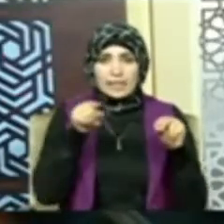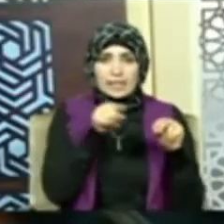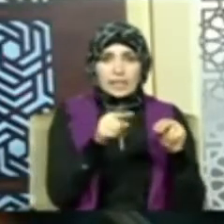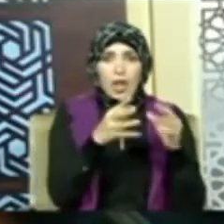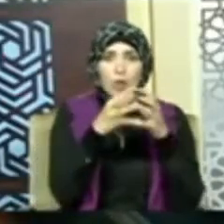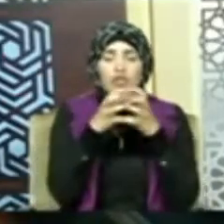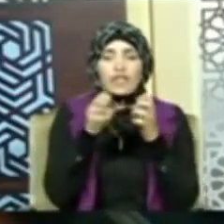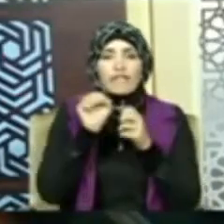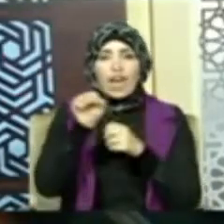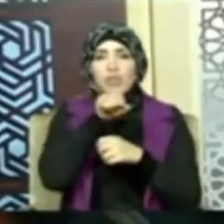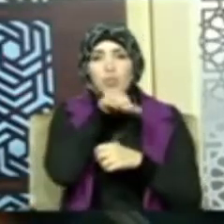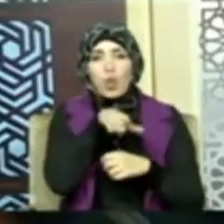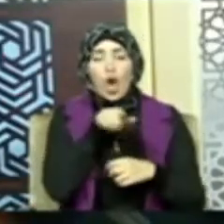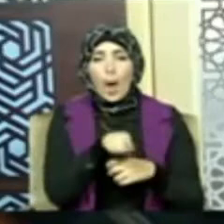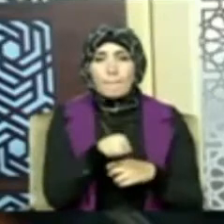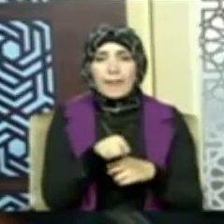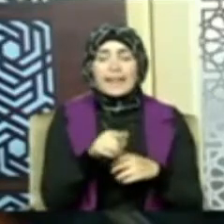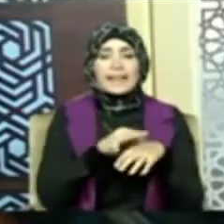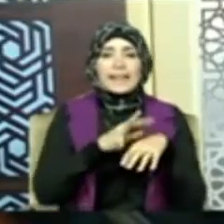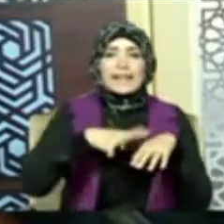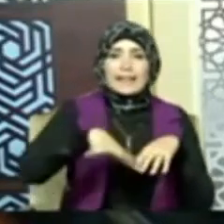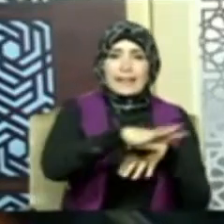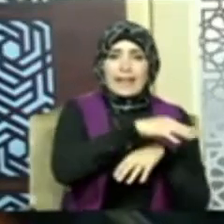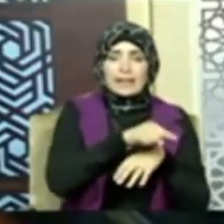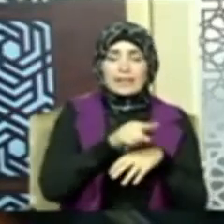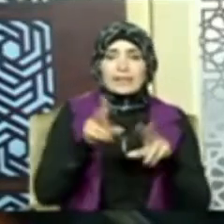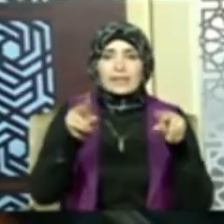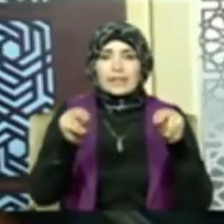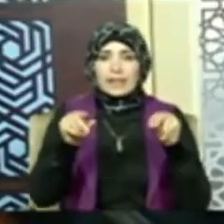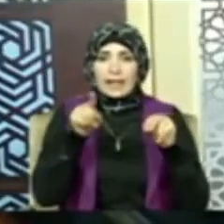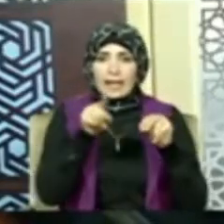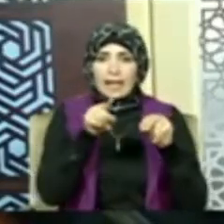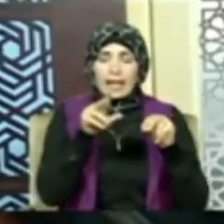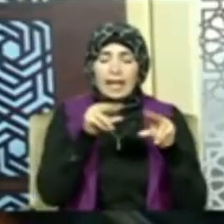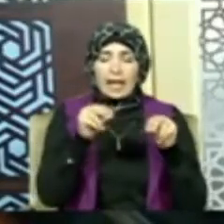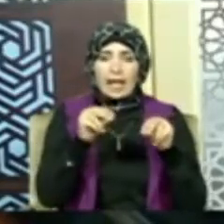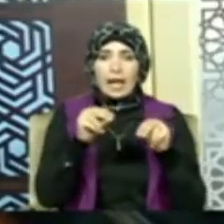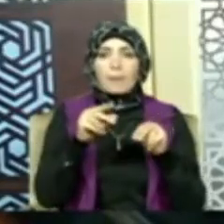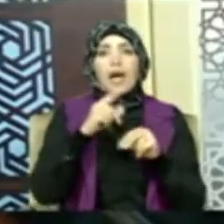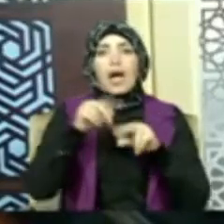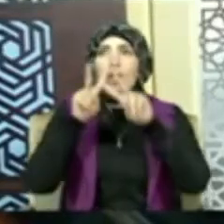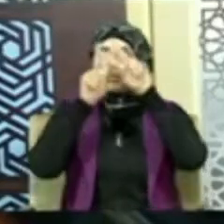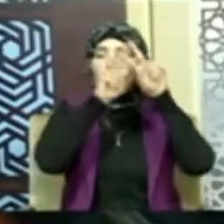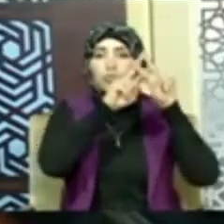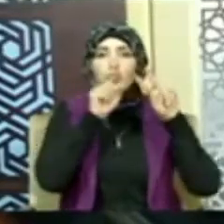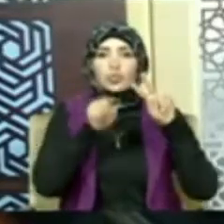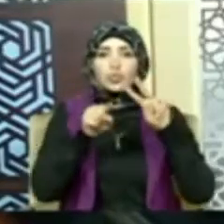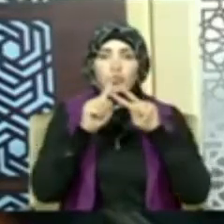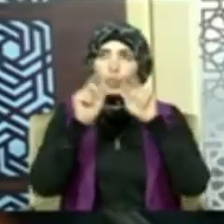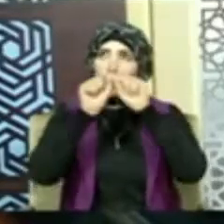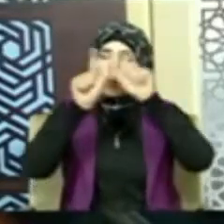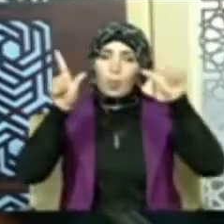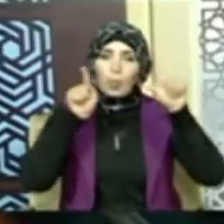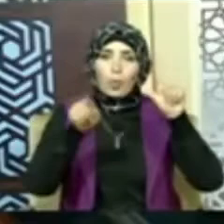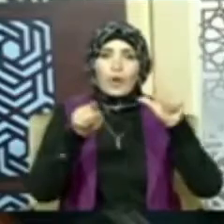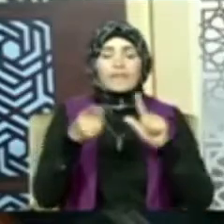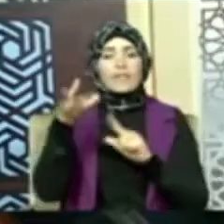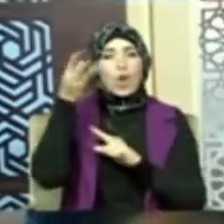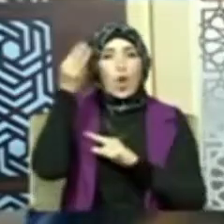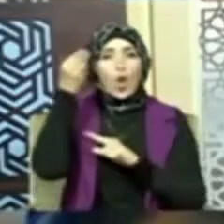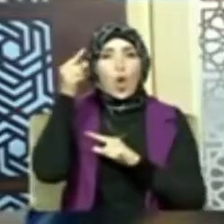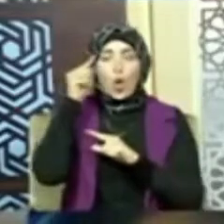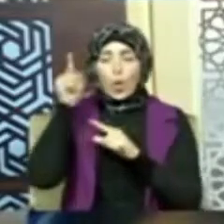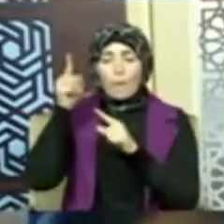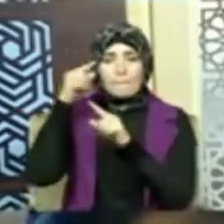للناس كما مثل النجوم الماء، لك ذات العلوم من عالم